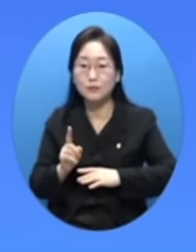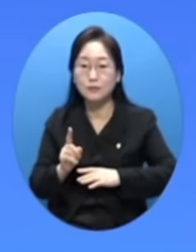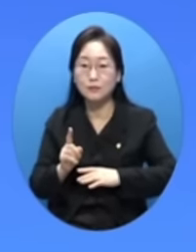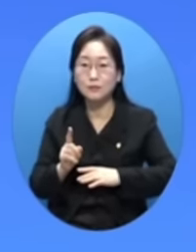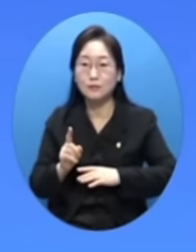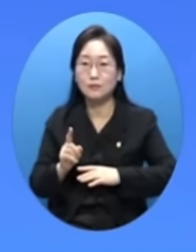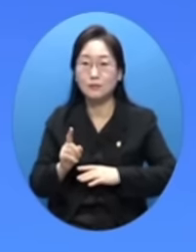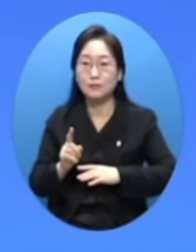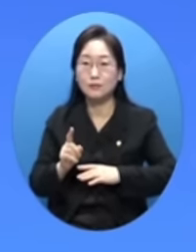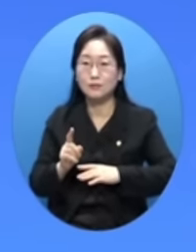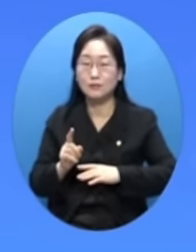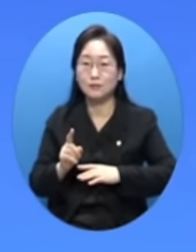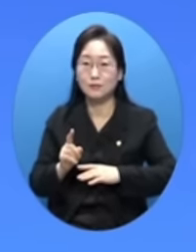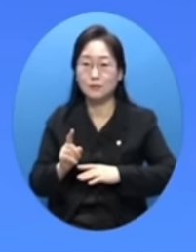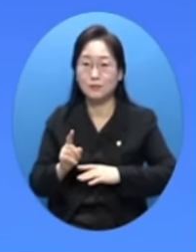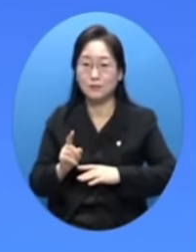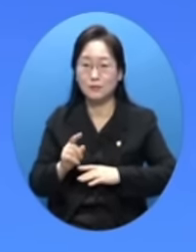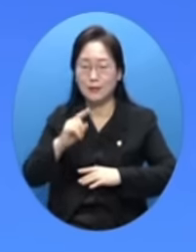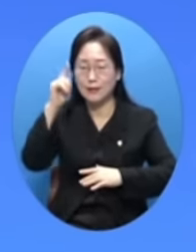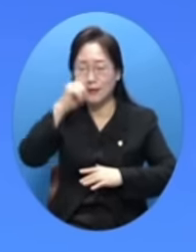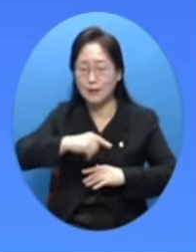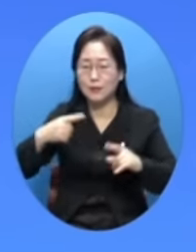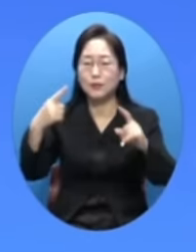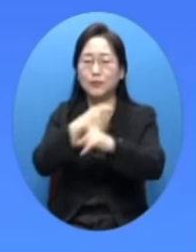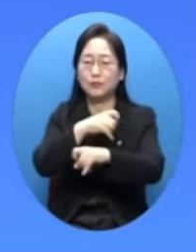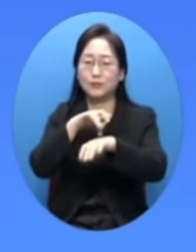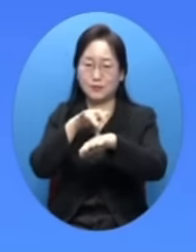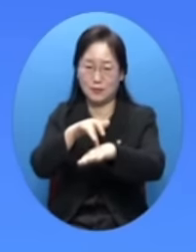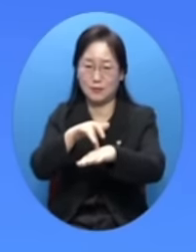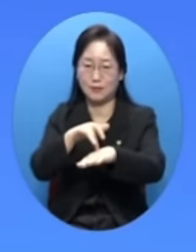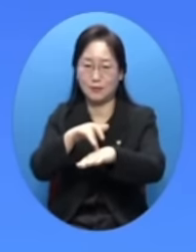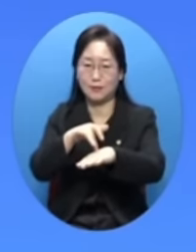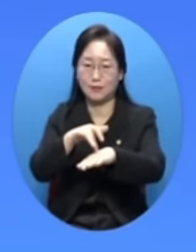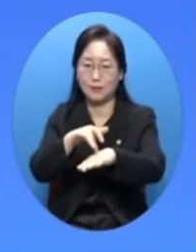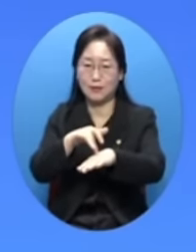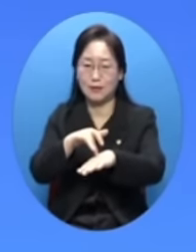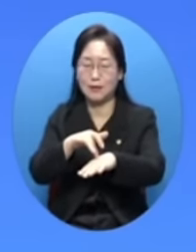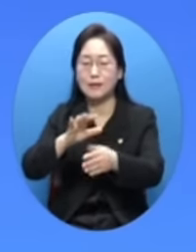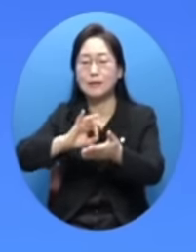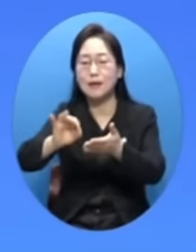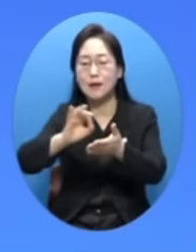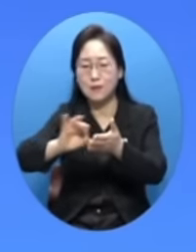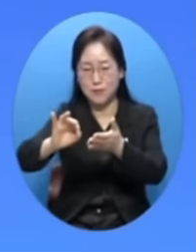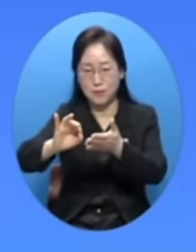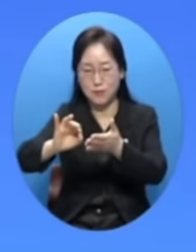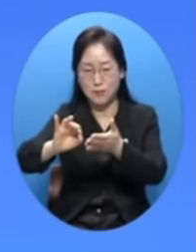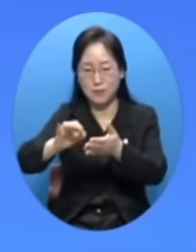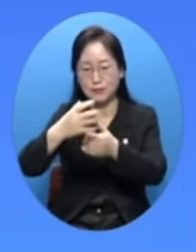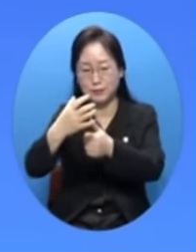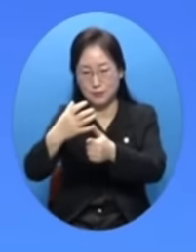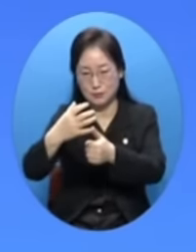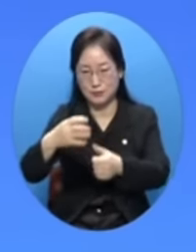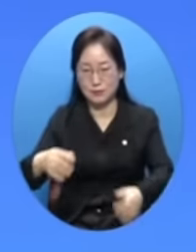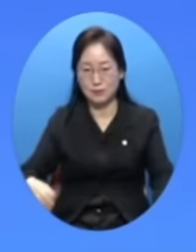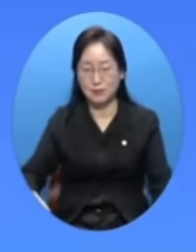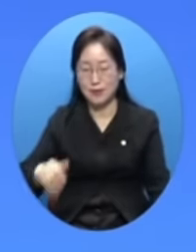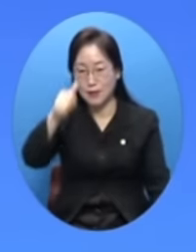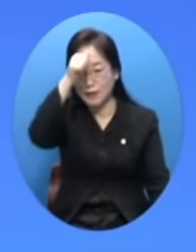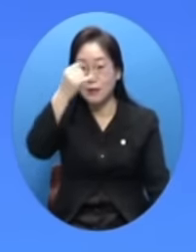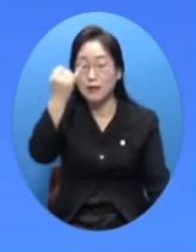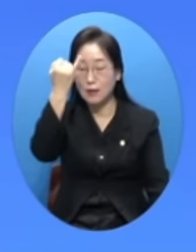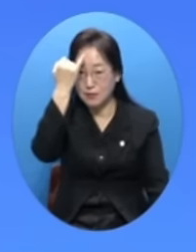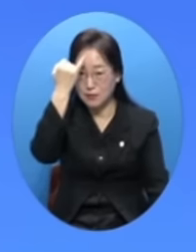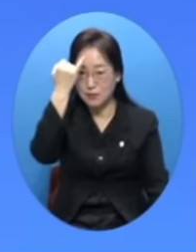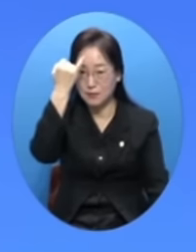두려움은 아한 원수의 도구인 것입니다 아담과